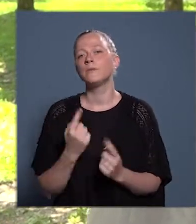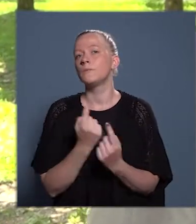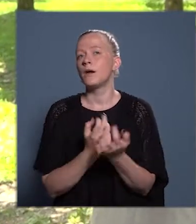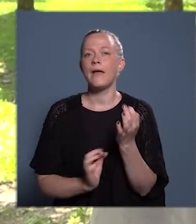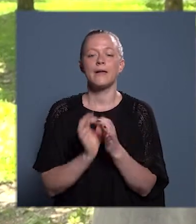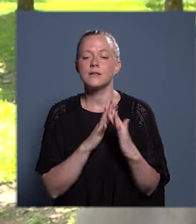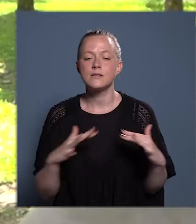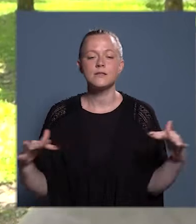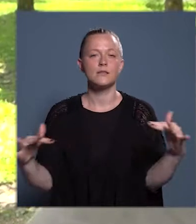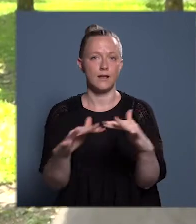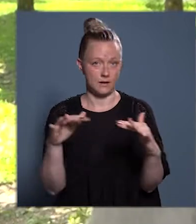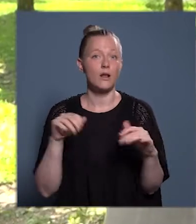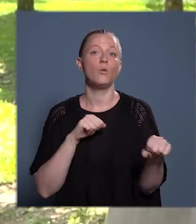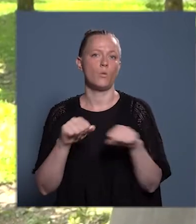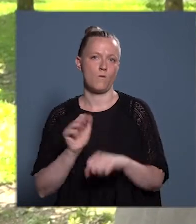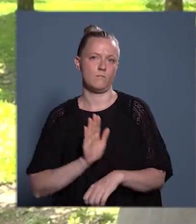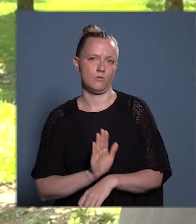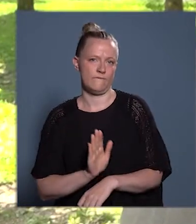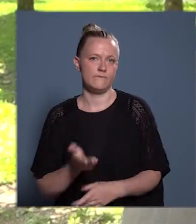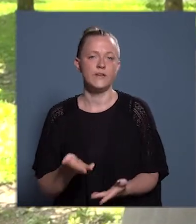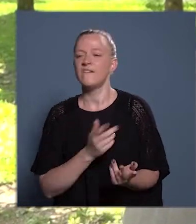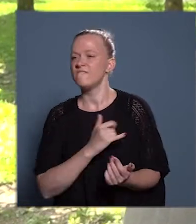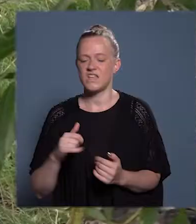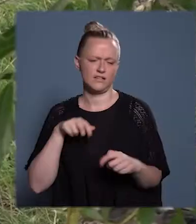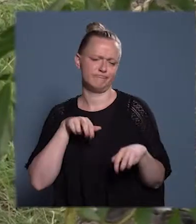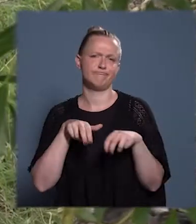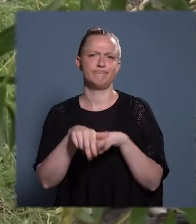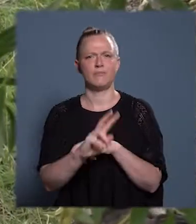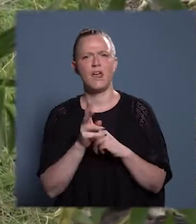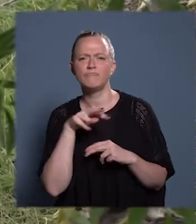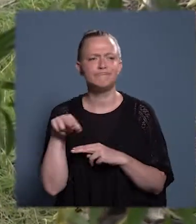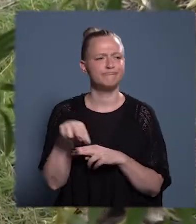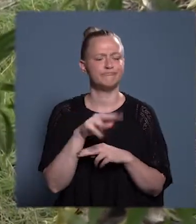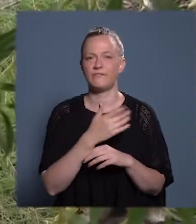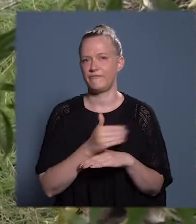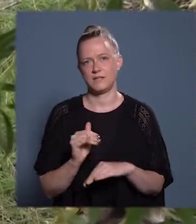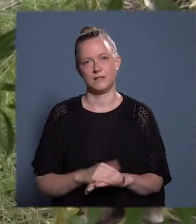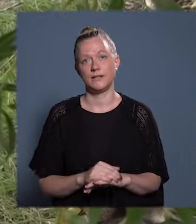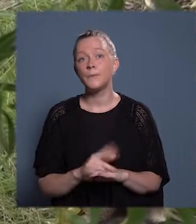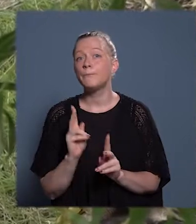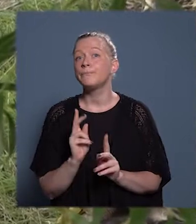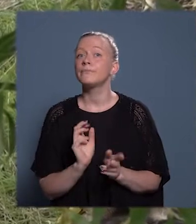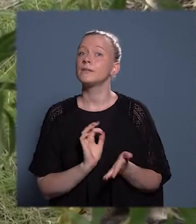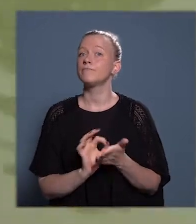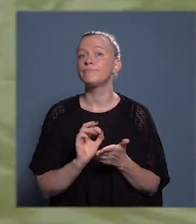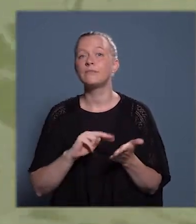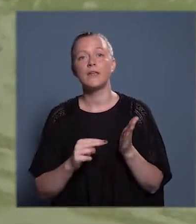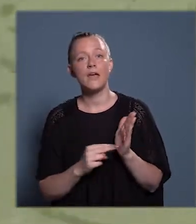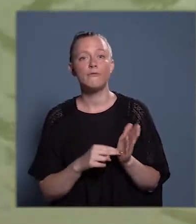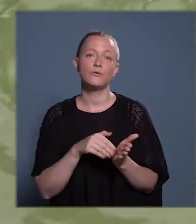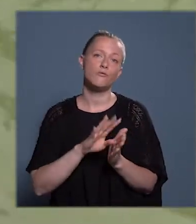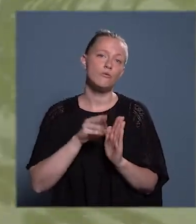pedig önkormányzati, és végig lehet járni majd, ha minden jól megy. Viszont a kiviteli terveknek a költségvetésen